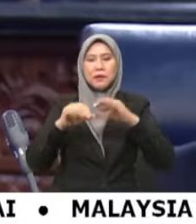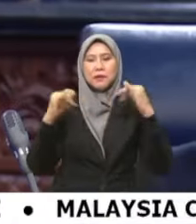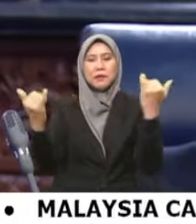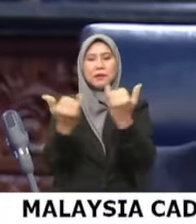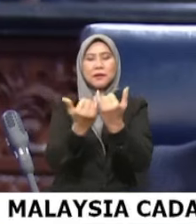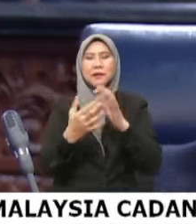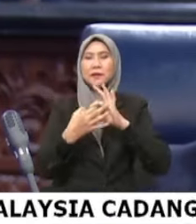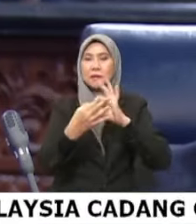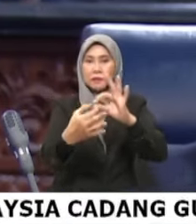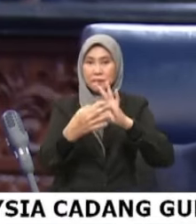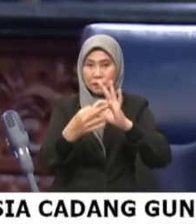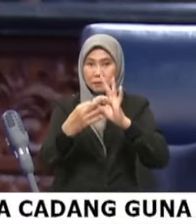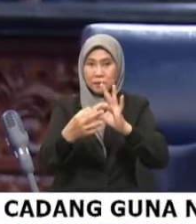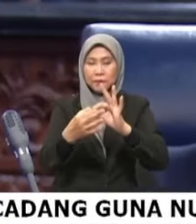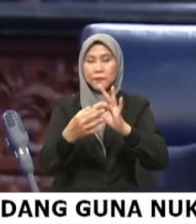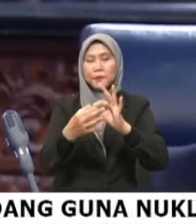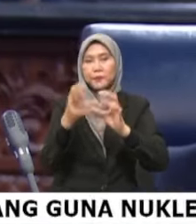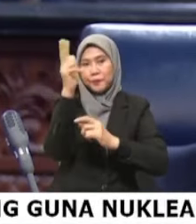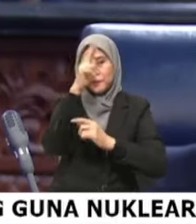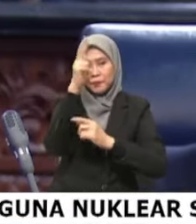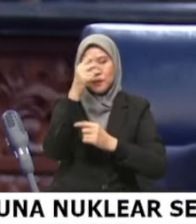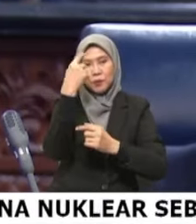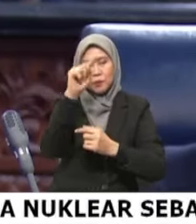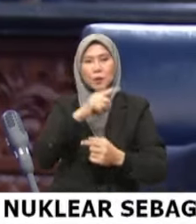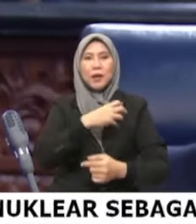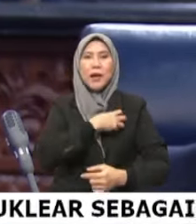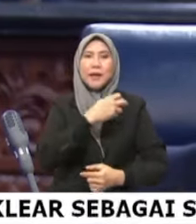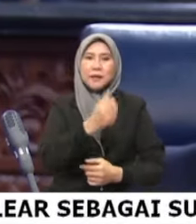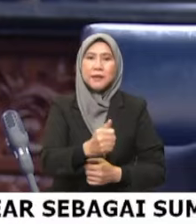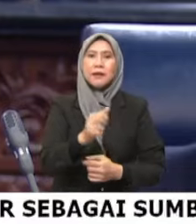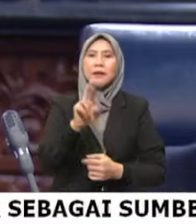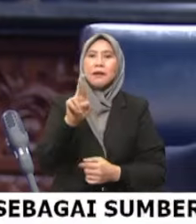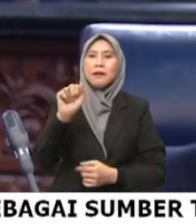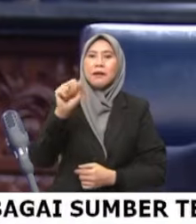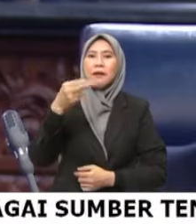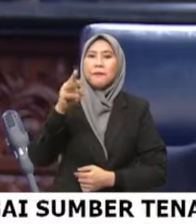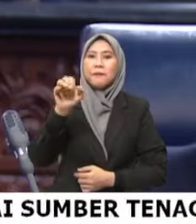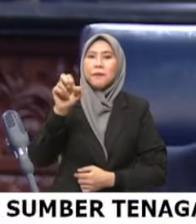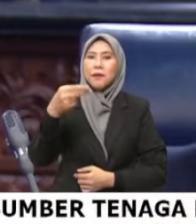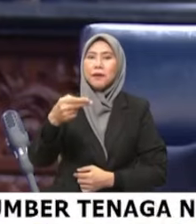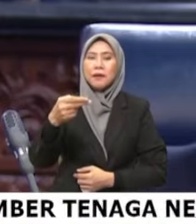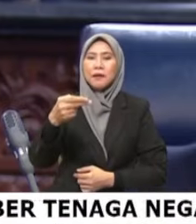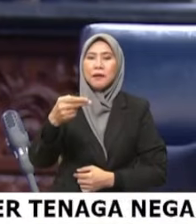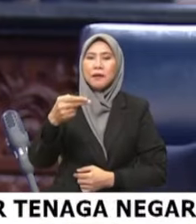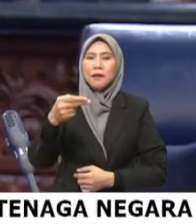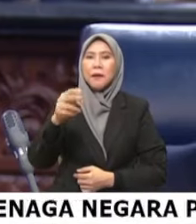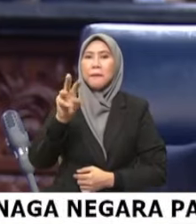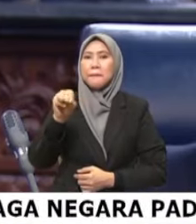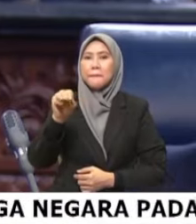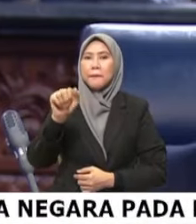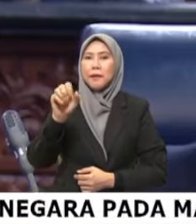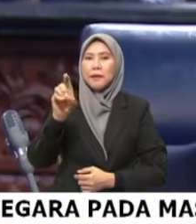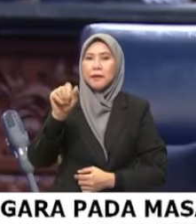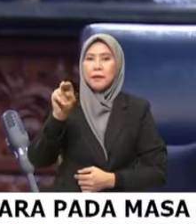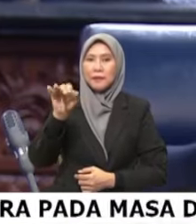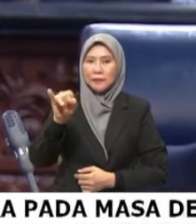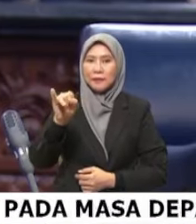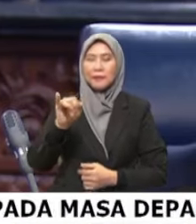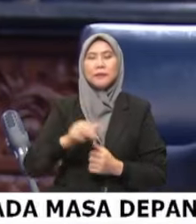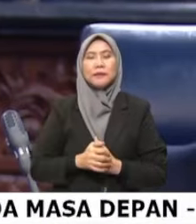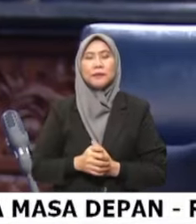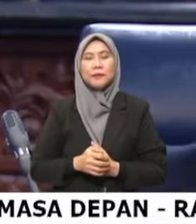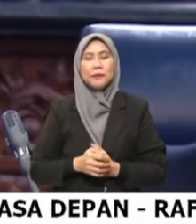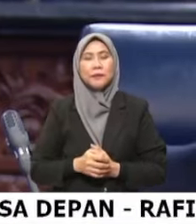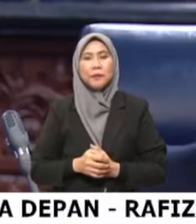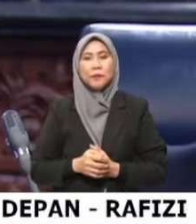yang bekerjasama dengan kita untuk terlibat dalam Ehsan Rahmah Madani ni. Sebab ini adalah voluntary, ya. Itu kerja